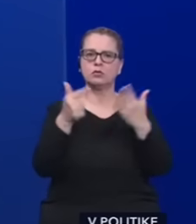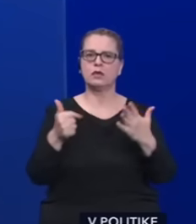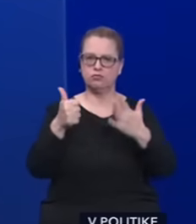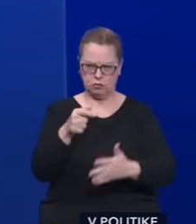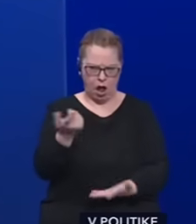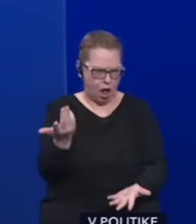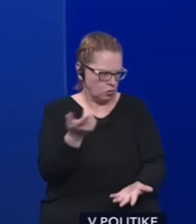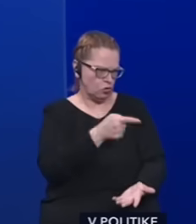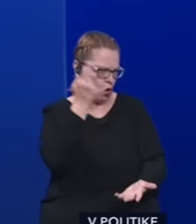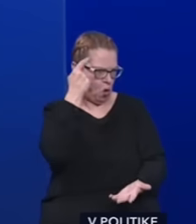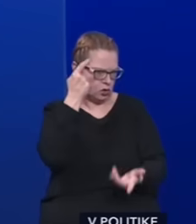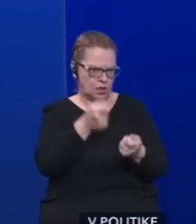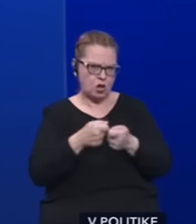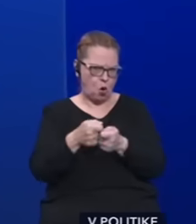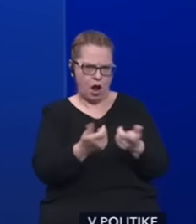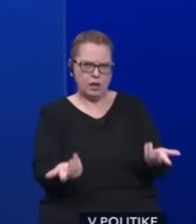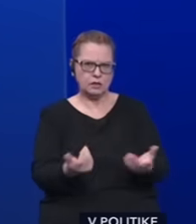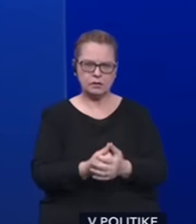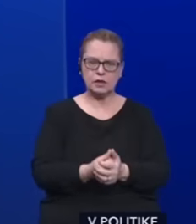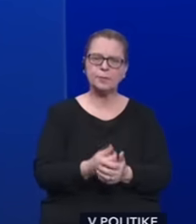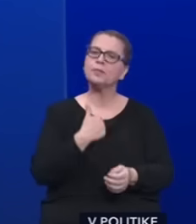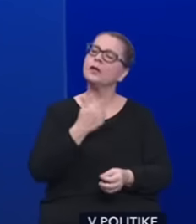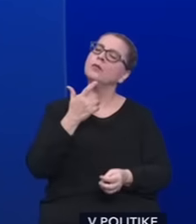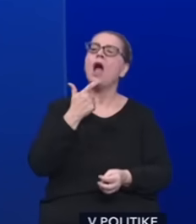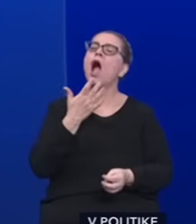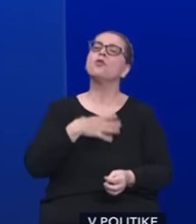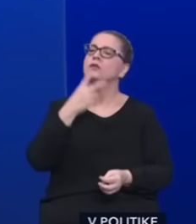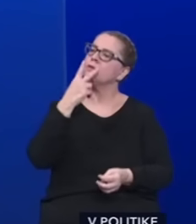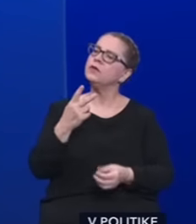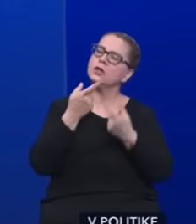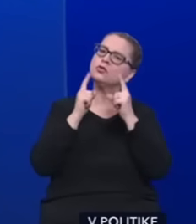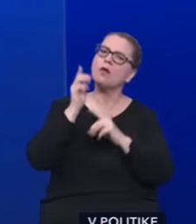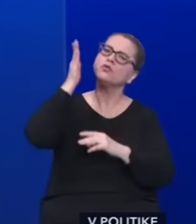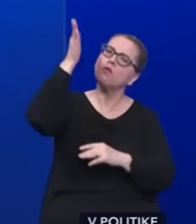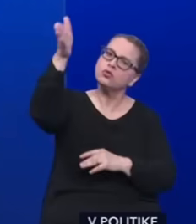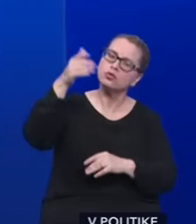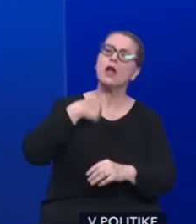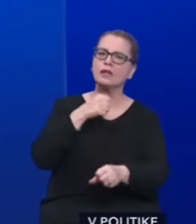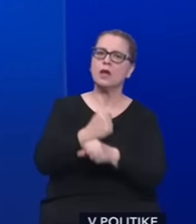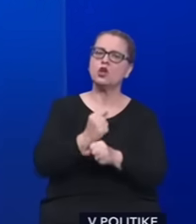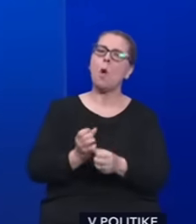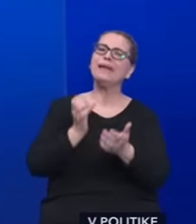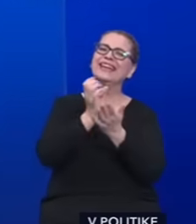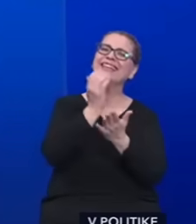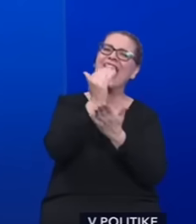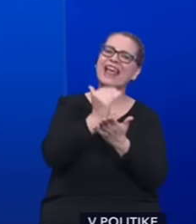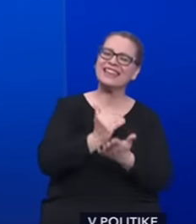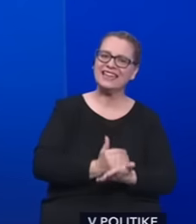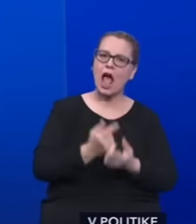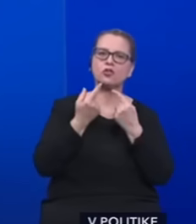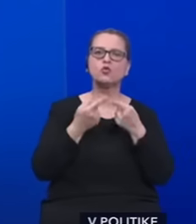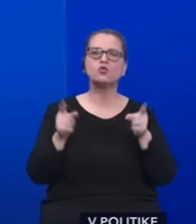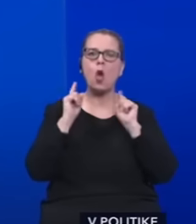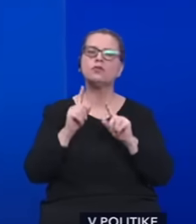ak dovolíte, tak my sme sa na to pozerali tak, že ako chceme vidieť Slovensko v budúcnosti, a tak sme zostavovali aj kandidátku, pretože Slovensko musí